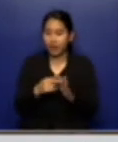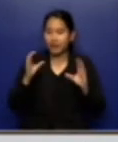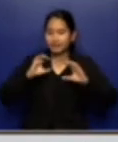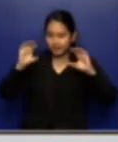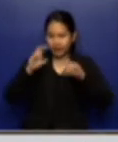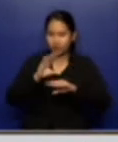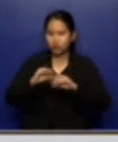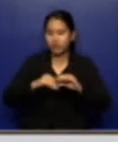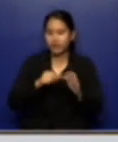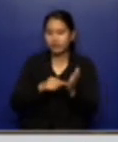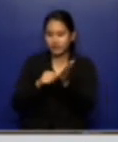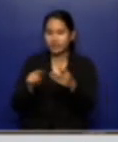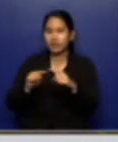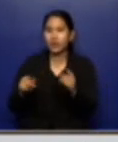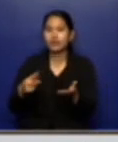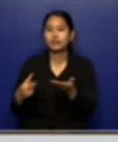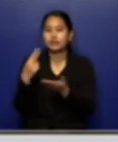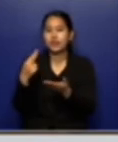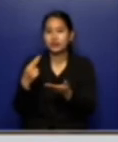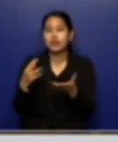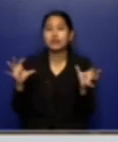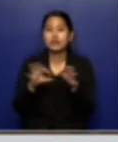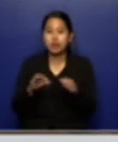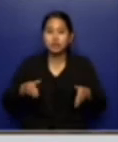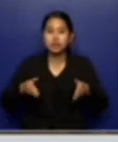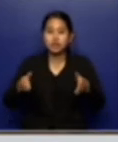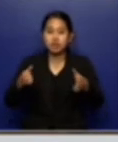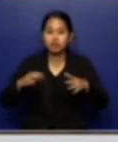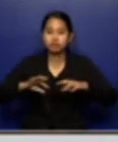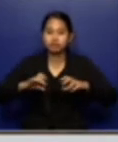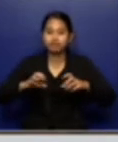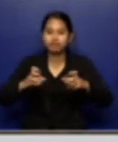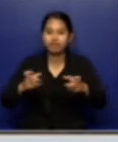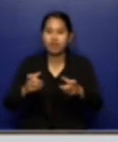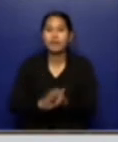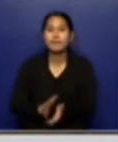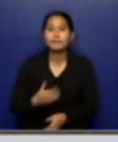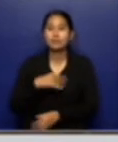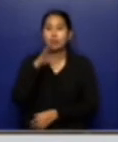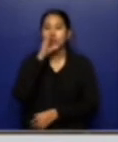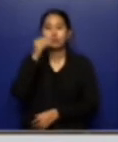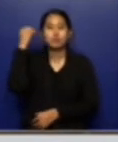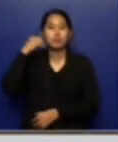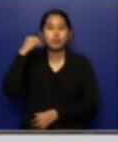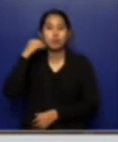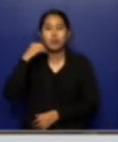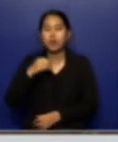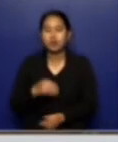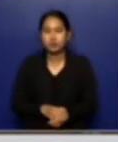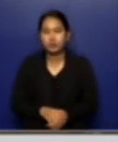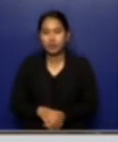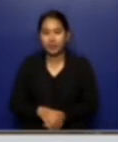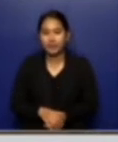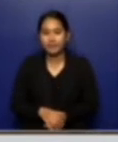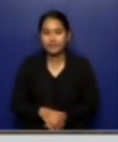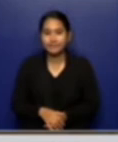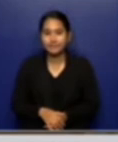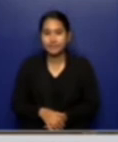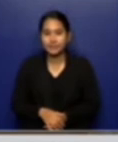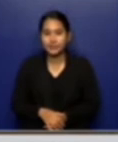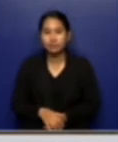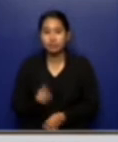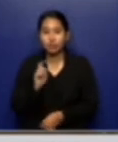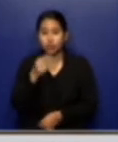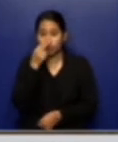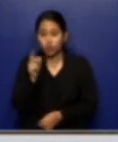ไม่ให้ความสำคัญเขายิ่งถนนลูกรังนี่คุณไม่ให้เลยผมพูดไม่รู้กี่ครั้งผมบอกคุณต้องไปเอาเทปของศาลรัฐธร